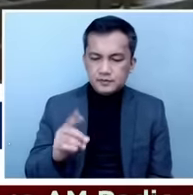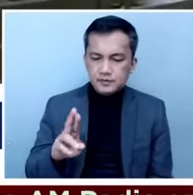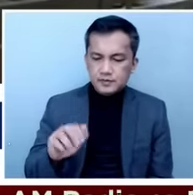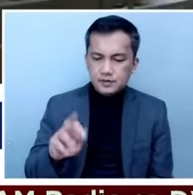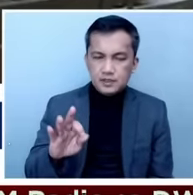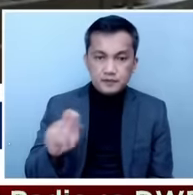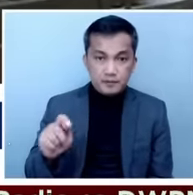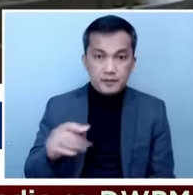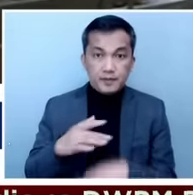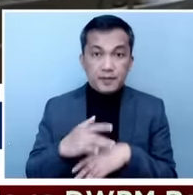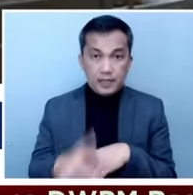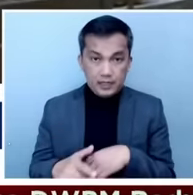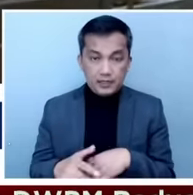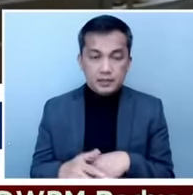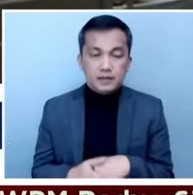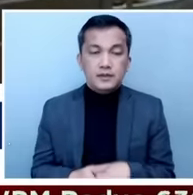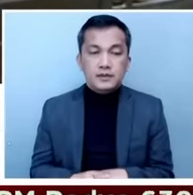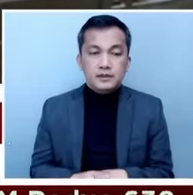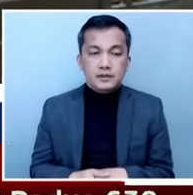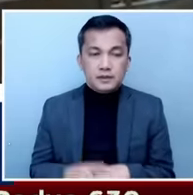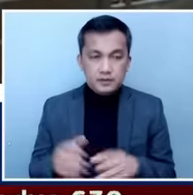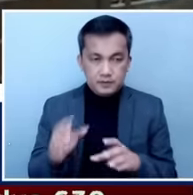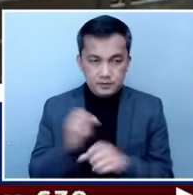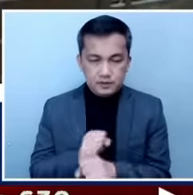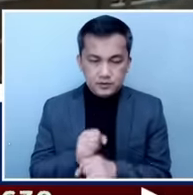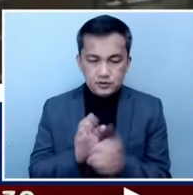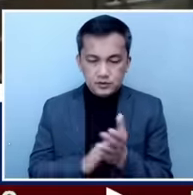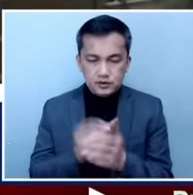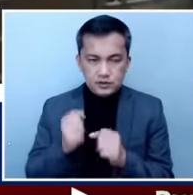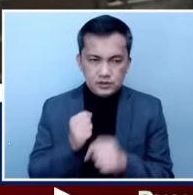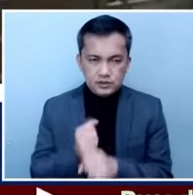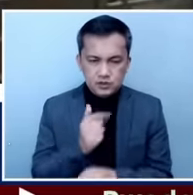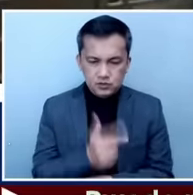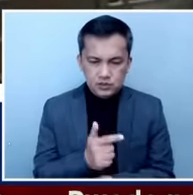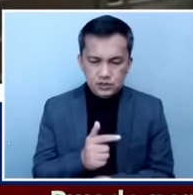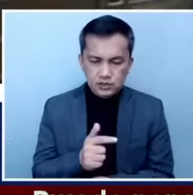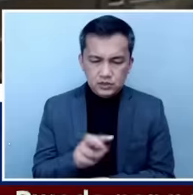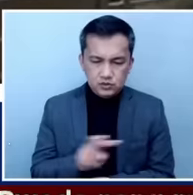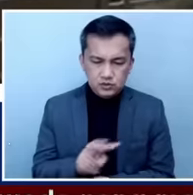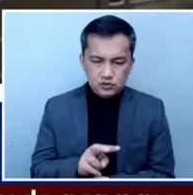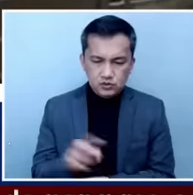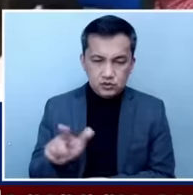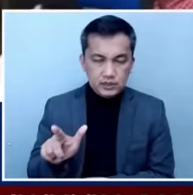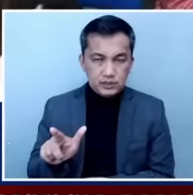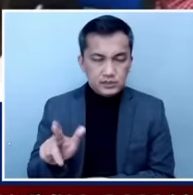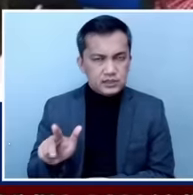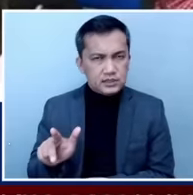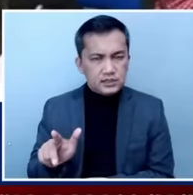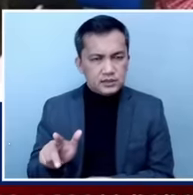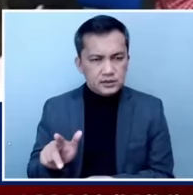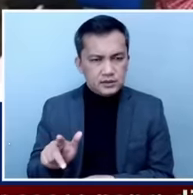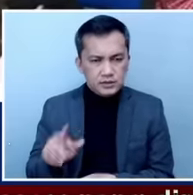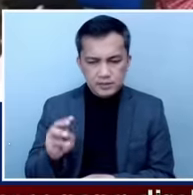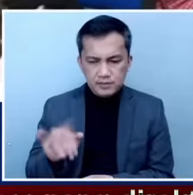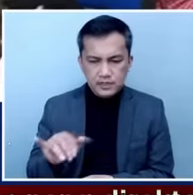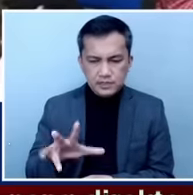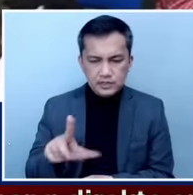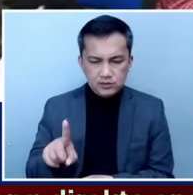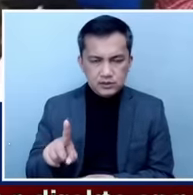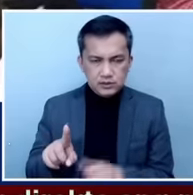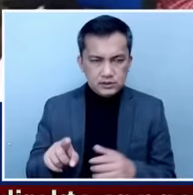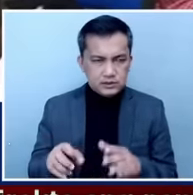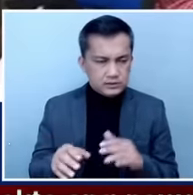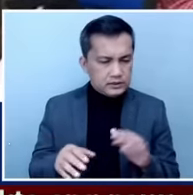no, yung pagtatapos ng school year 2022-2023, ito po ay magiging May 31 instead of